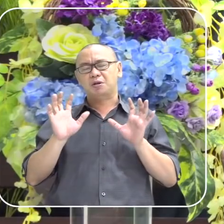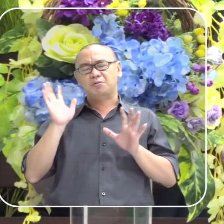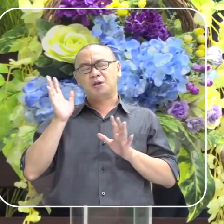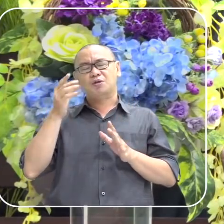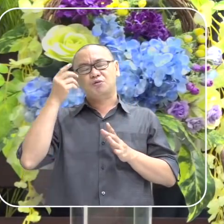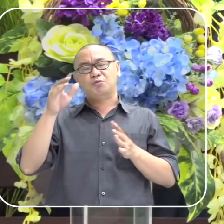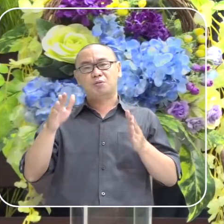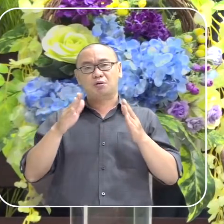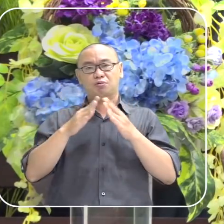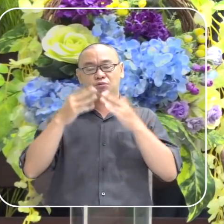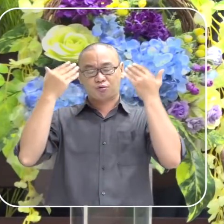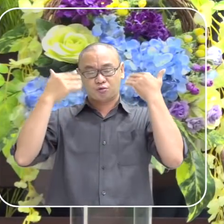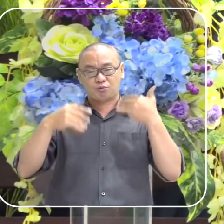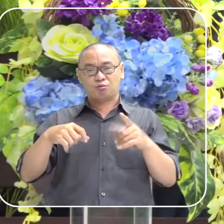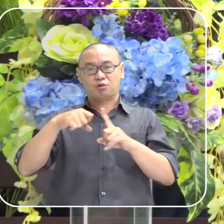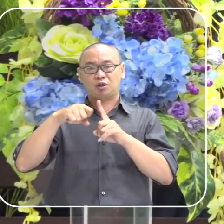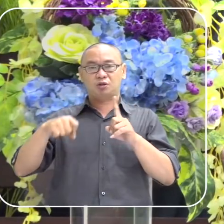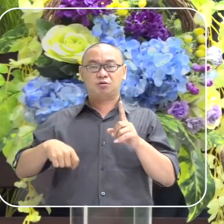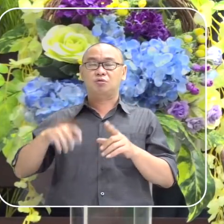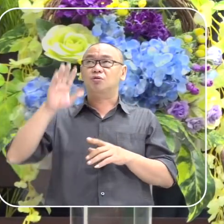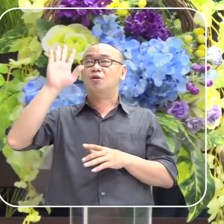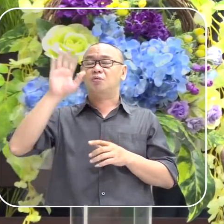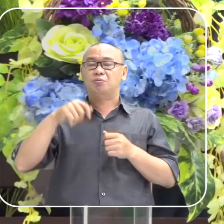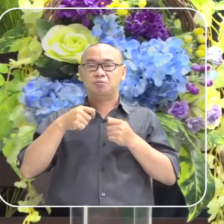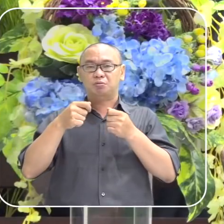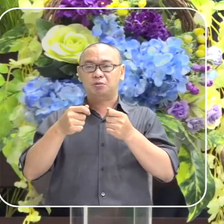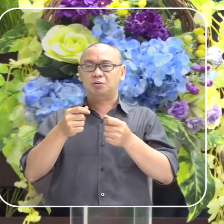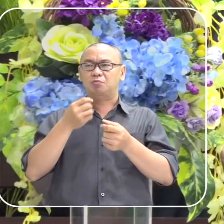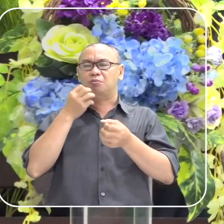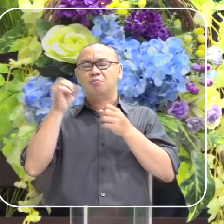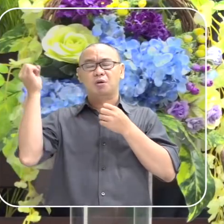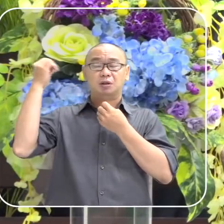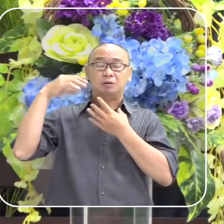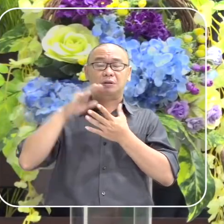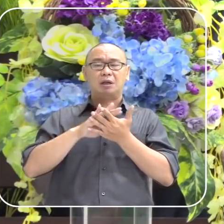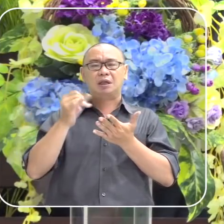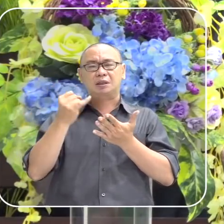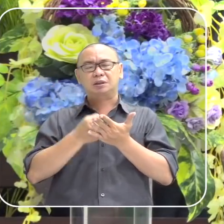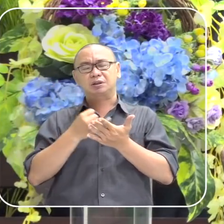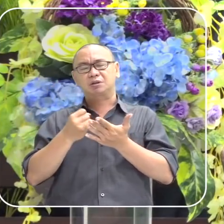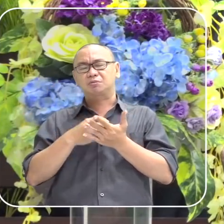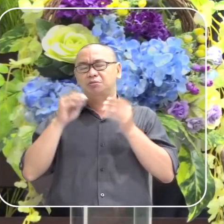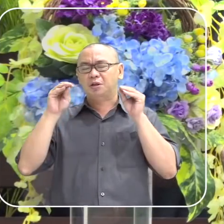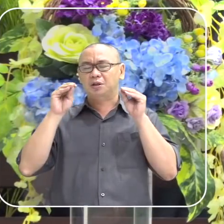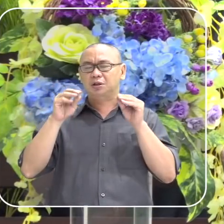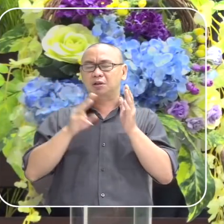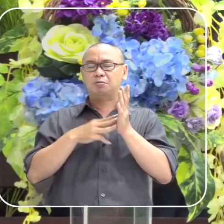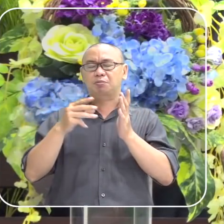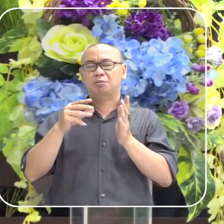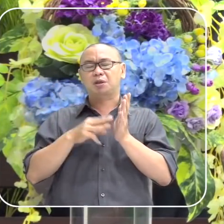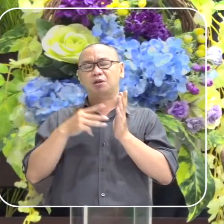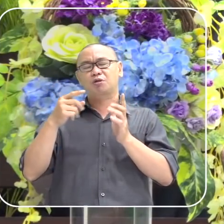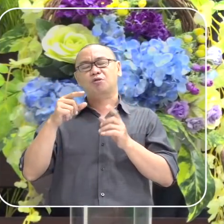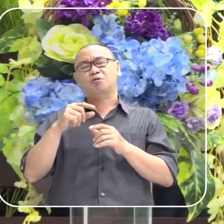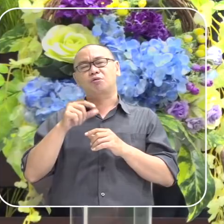untuk membangun tubuh Kristus. Engkau memberi kami banyak pewarta Injil, pengajar, mentor,